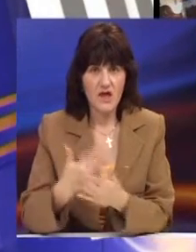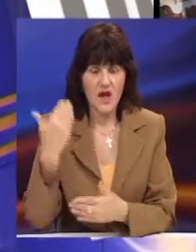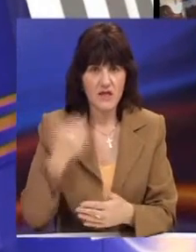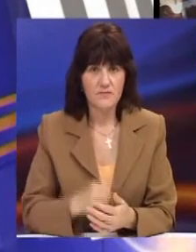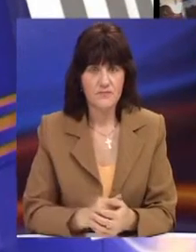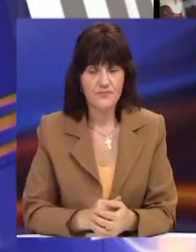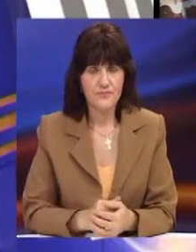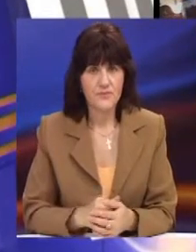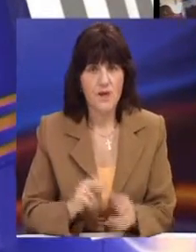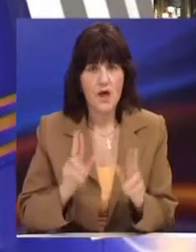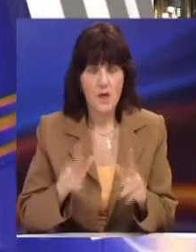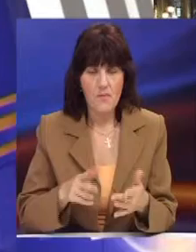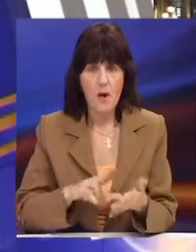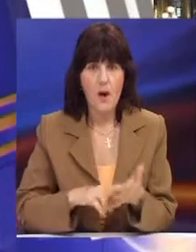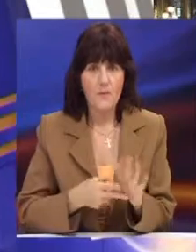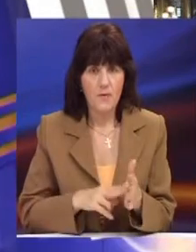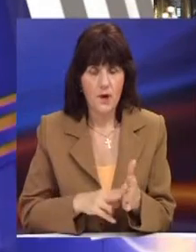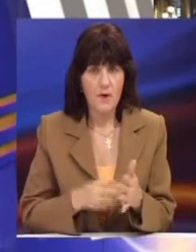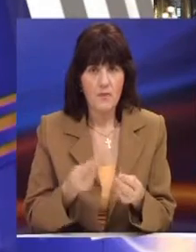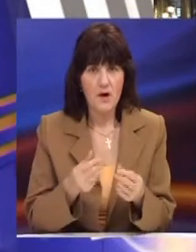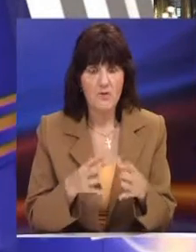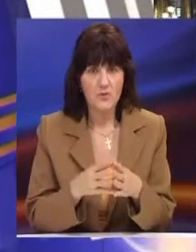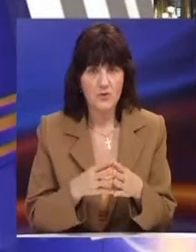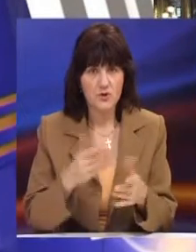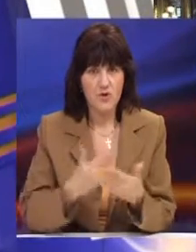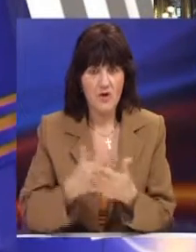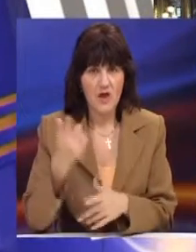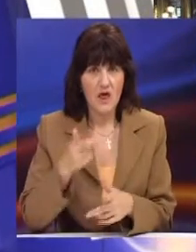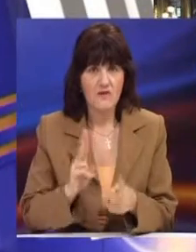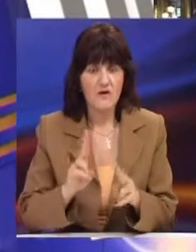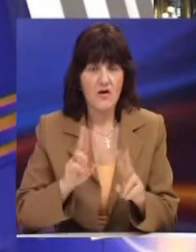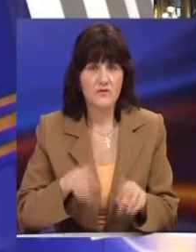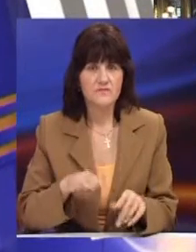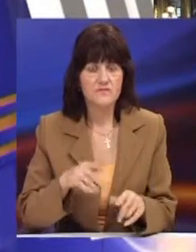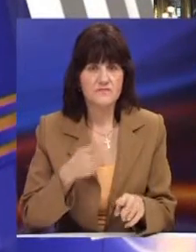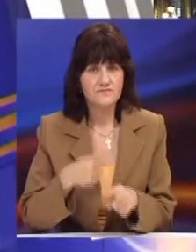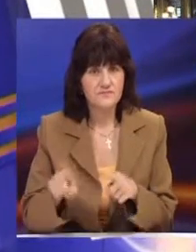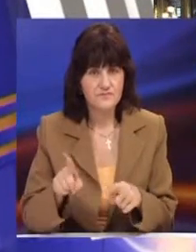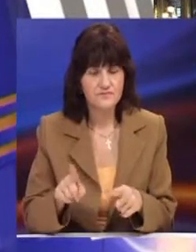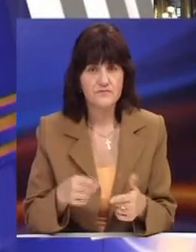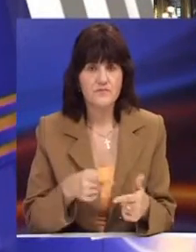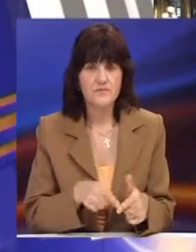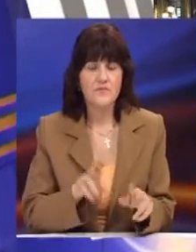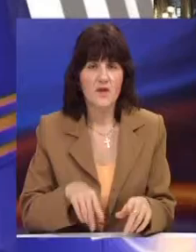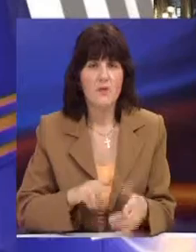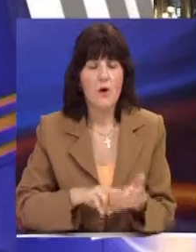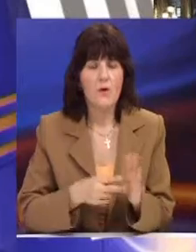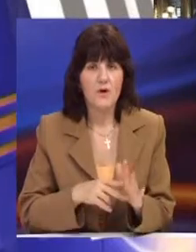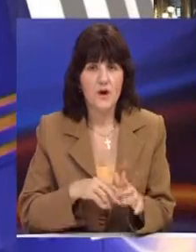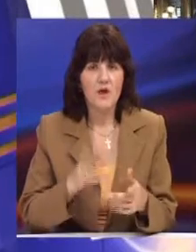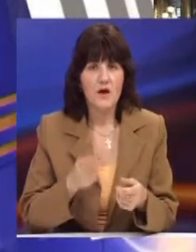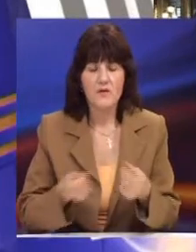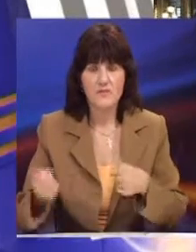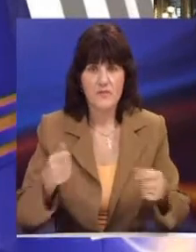grad. Imamo problema sa realizacijom budžetskih sredstava u smislu ostvarenja, imamo problema vezano za